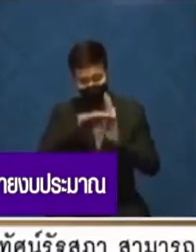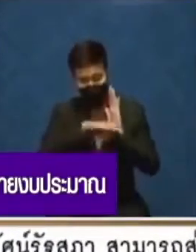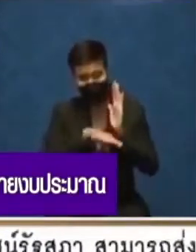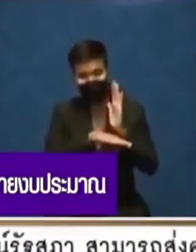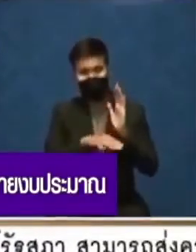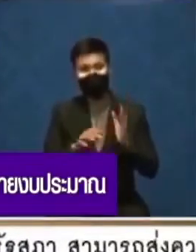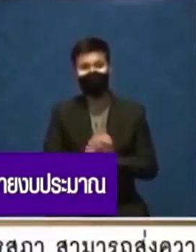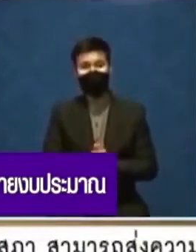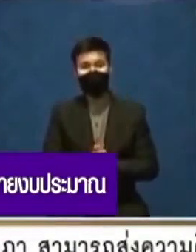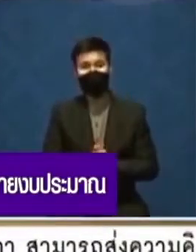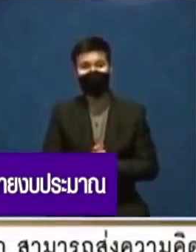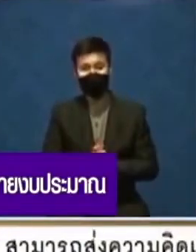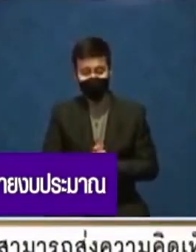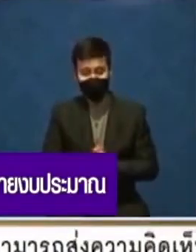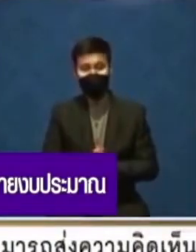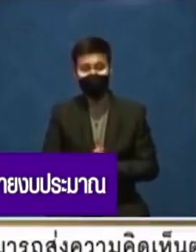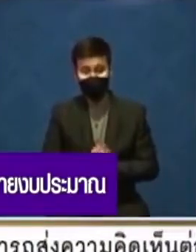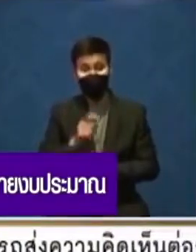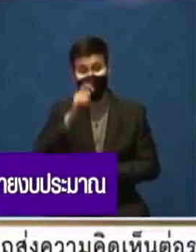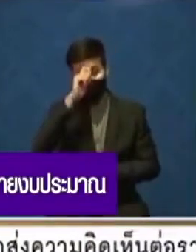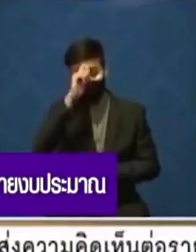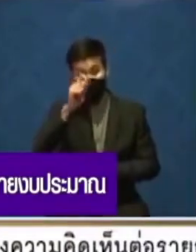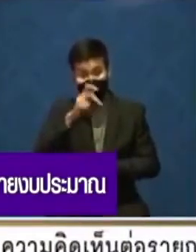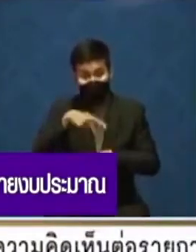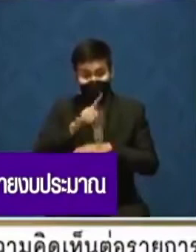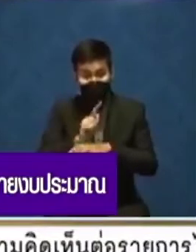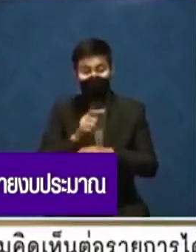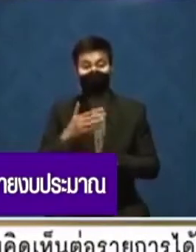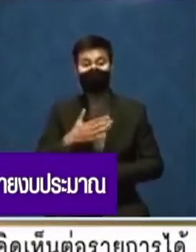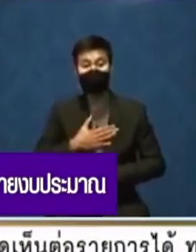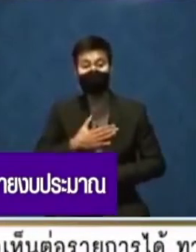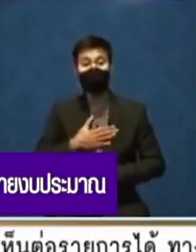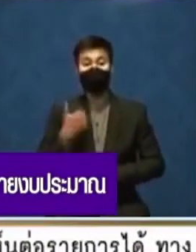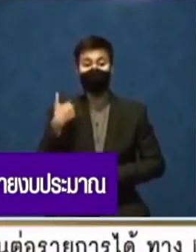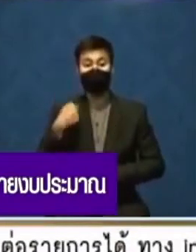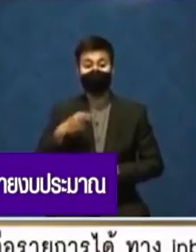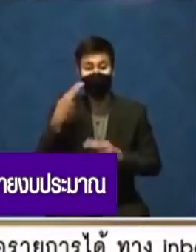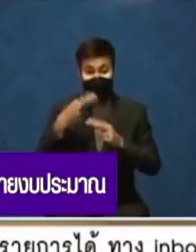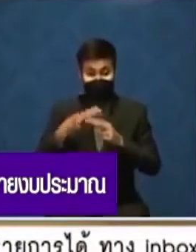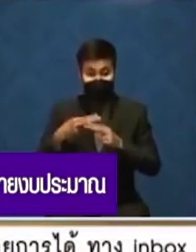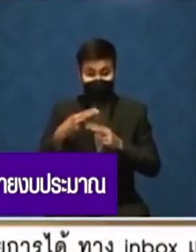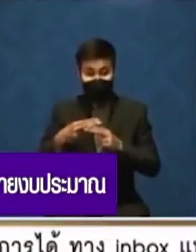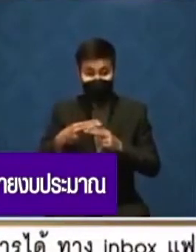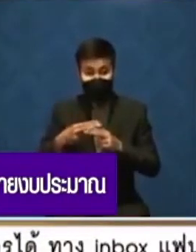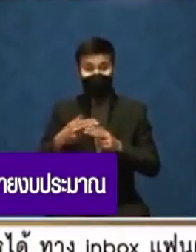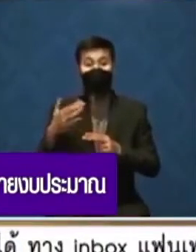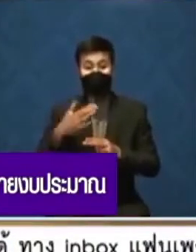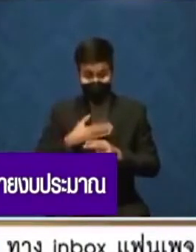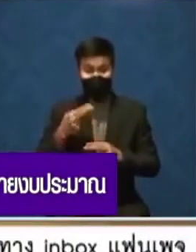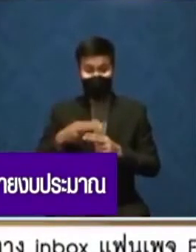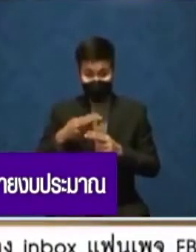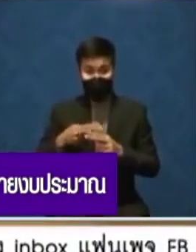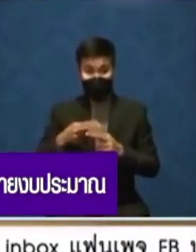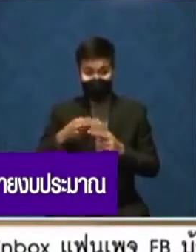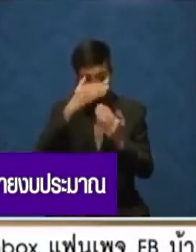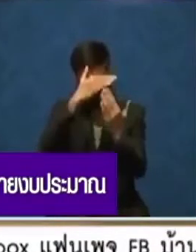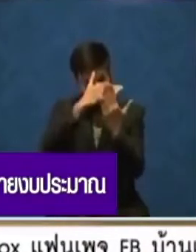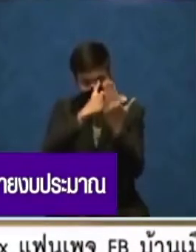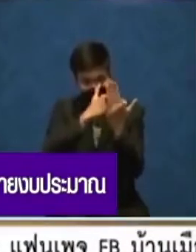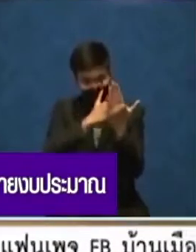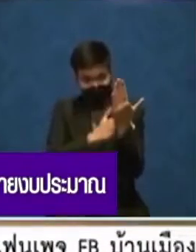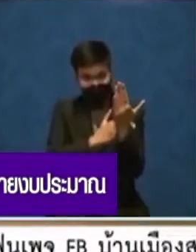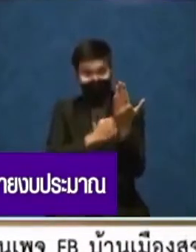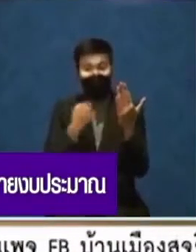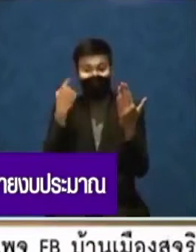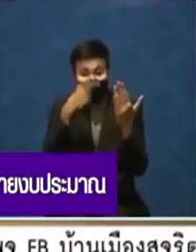ด้วยความเคารพท่านประธานนะผมมีรายชื่อคนที่เข้าลิสต์อยู่นะลำดับนี้เป็นใครลำดับ